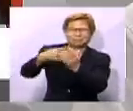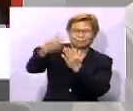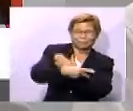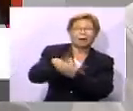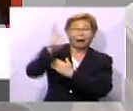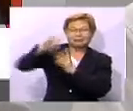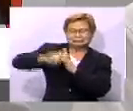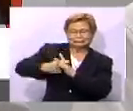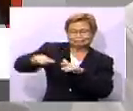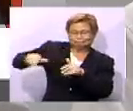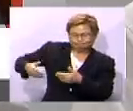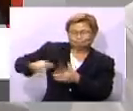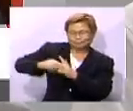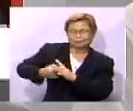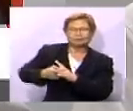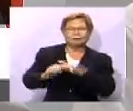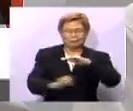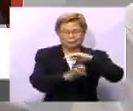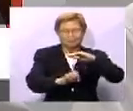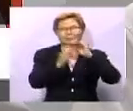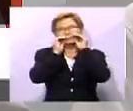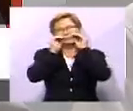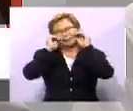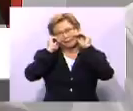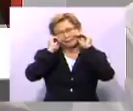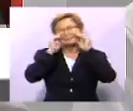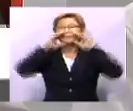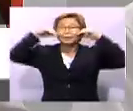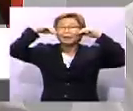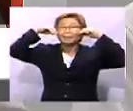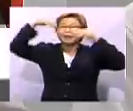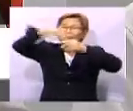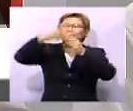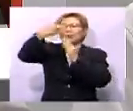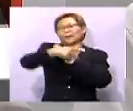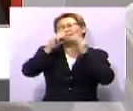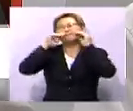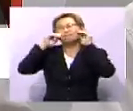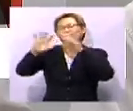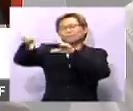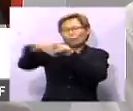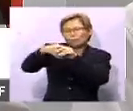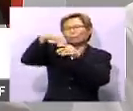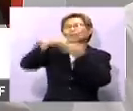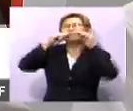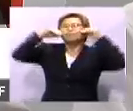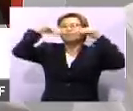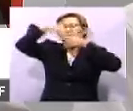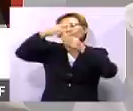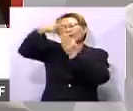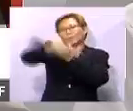infuse this Element of smile in that program as well example let say